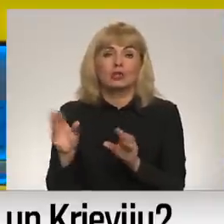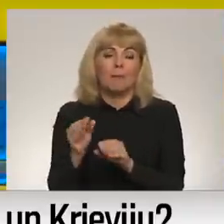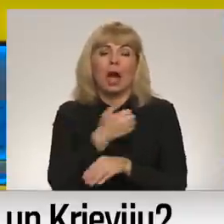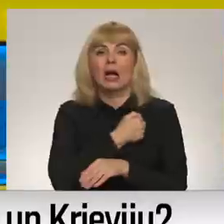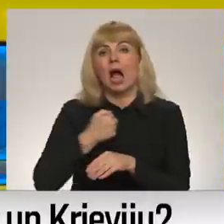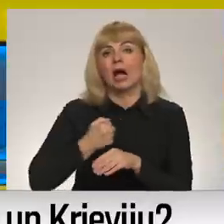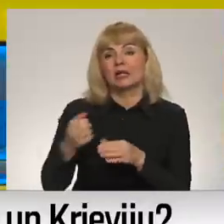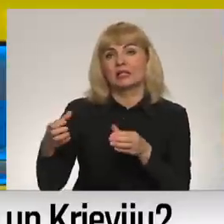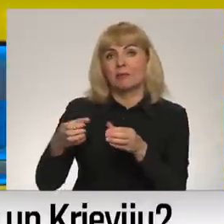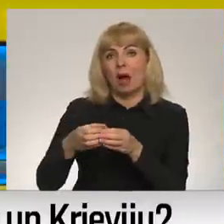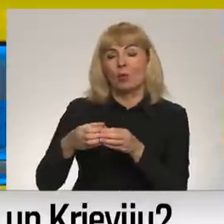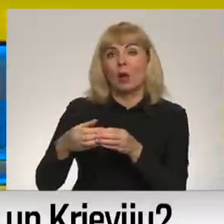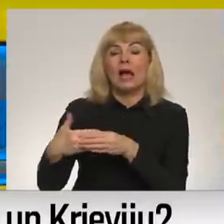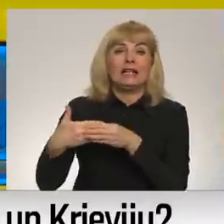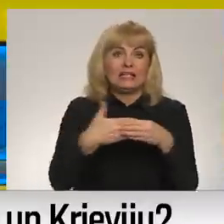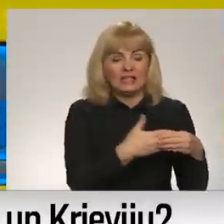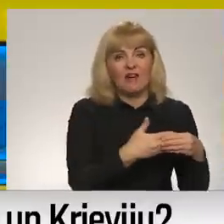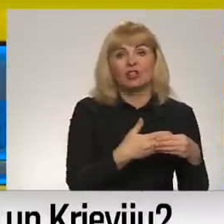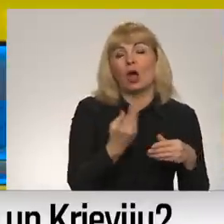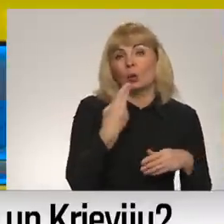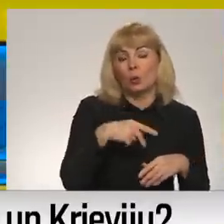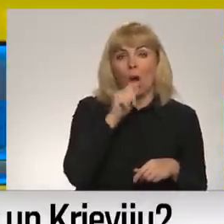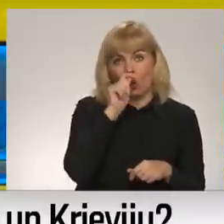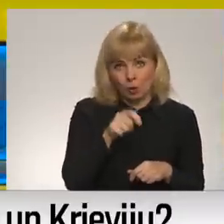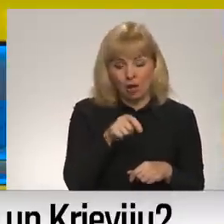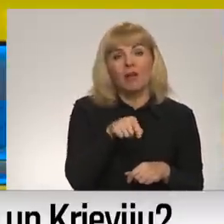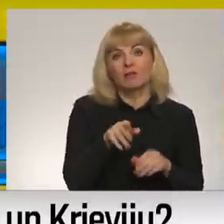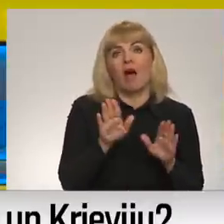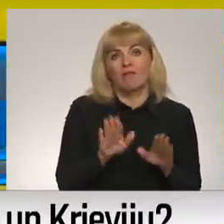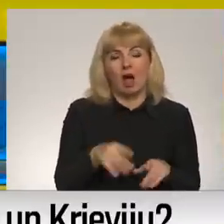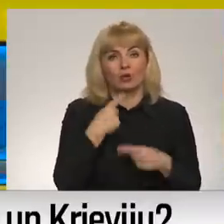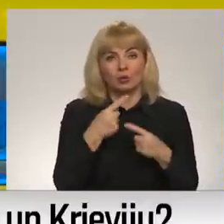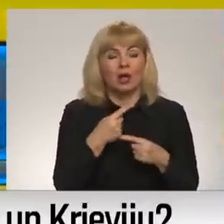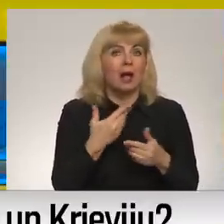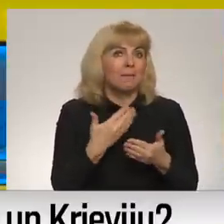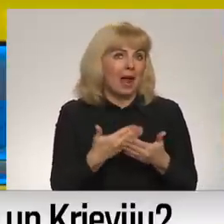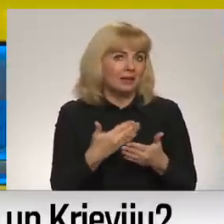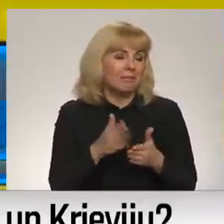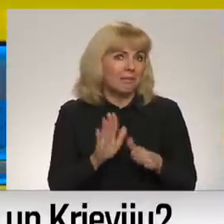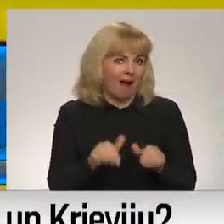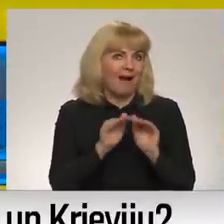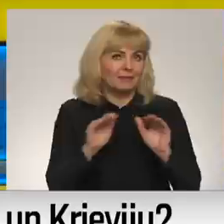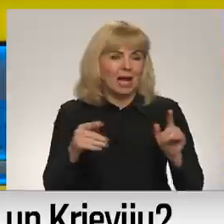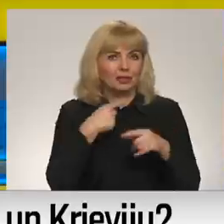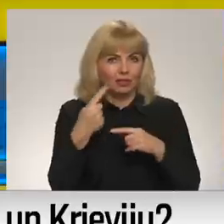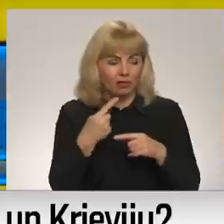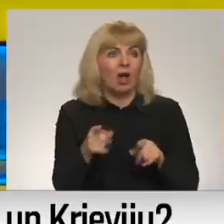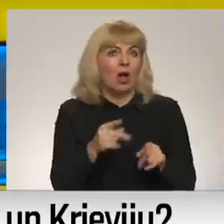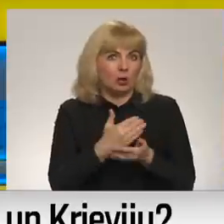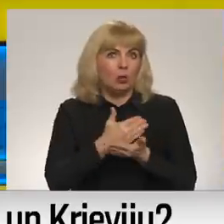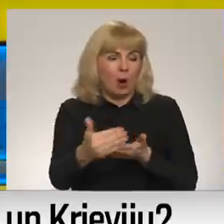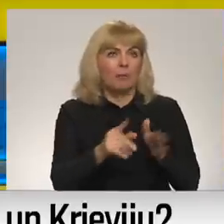karaspēka izvešanu no Ukrainas, tad var runāt. Bet pateikt, ka miera sarunas, ka tikmēr vēl bombardē